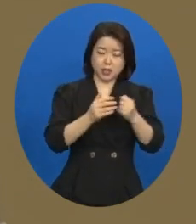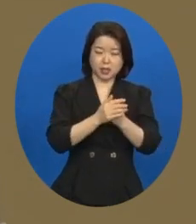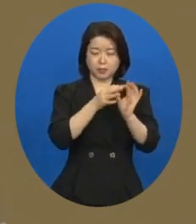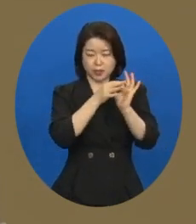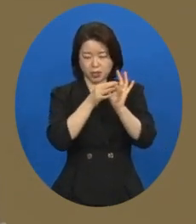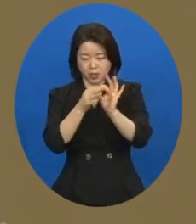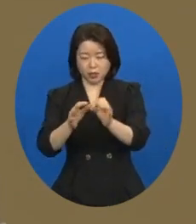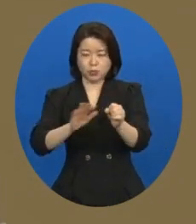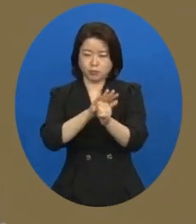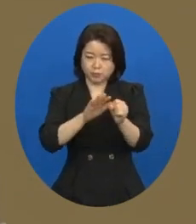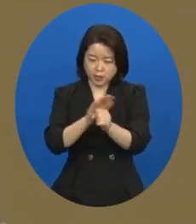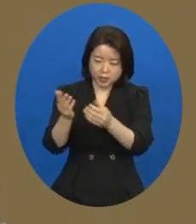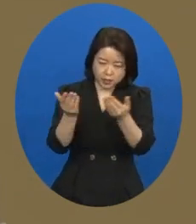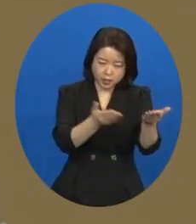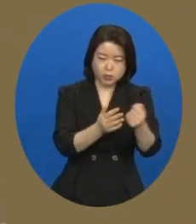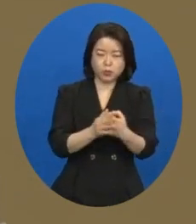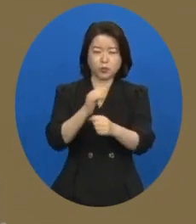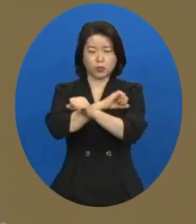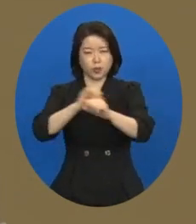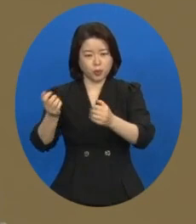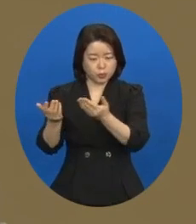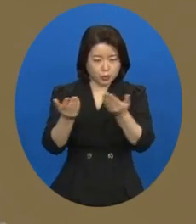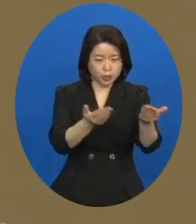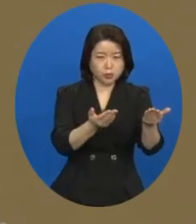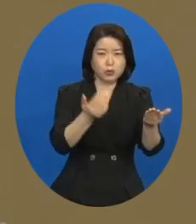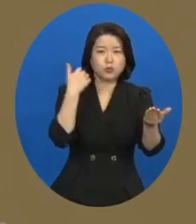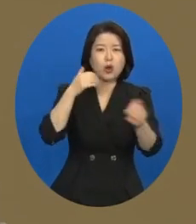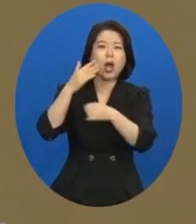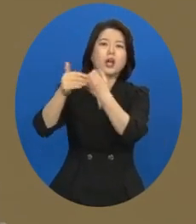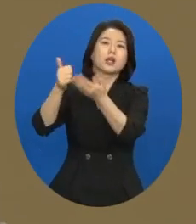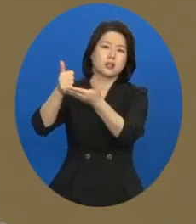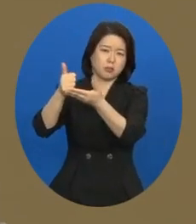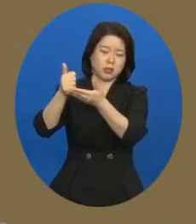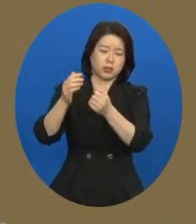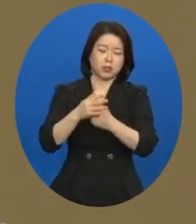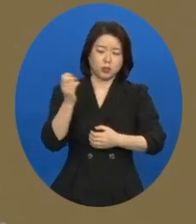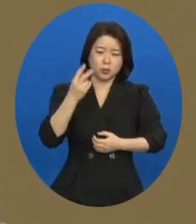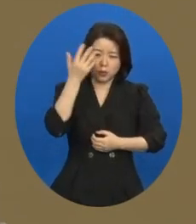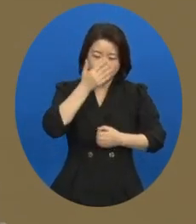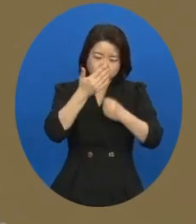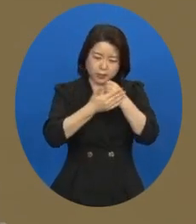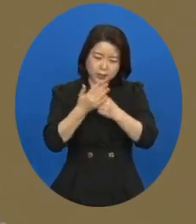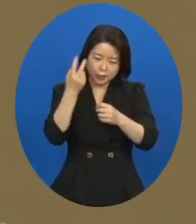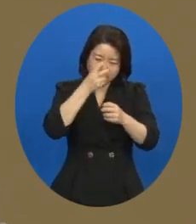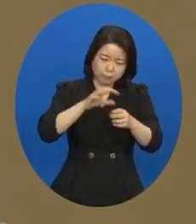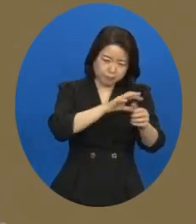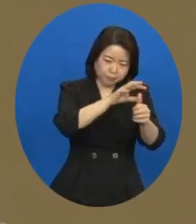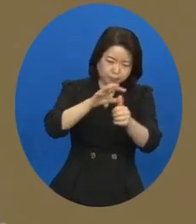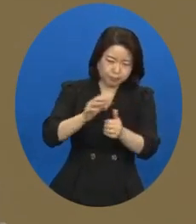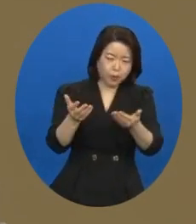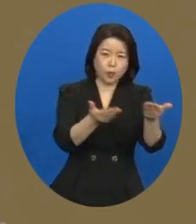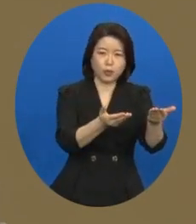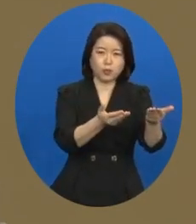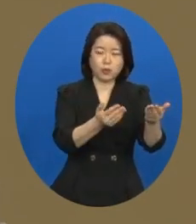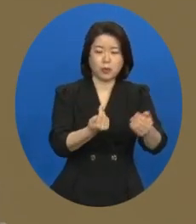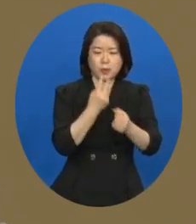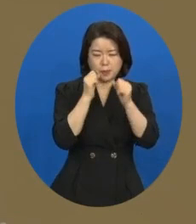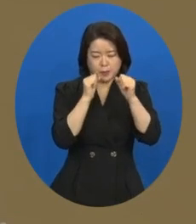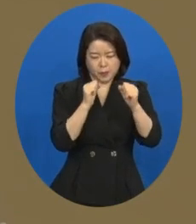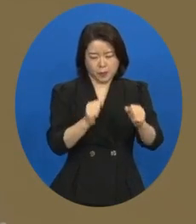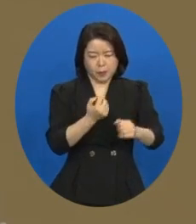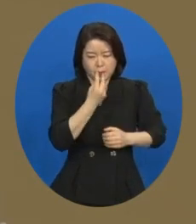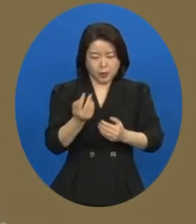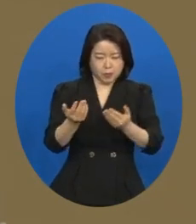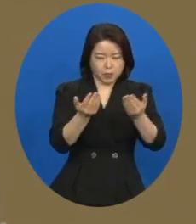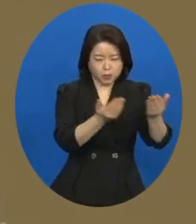끊임없이 사랑하시고 용서하시고 그리고 은혜로 지켜주시고 그리고 그들을 살려주신